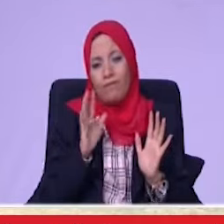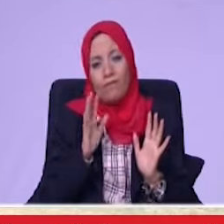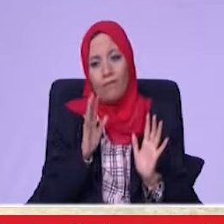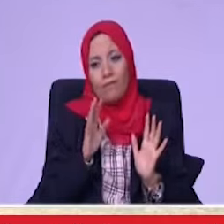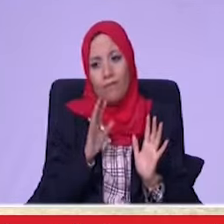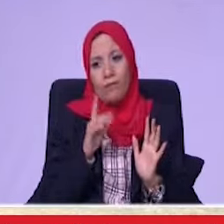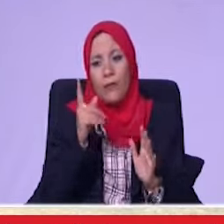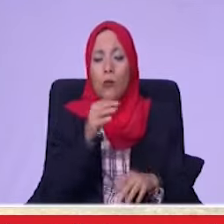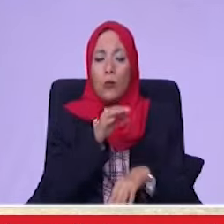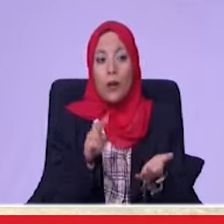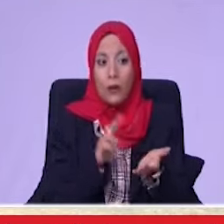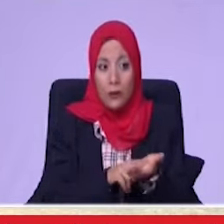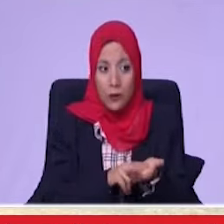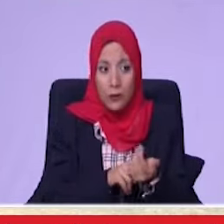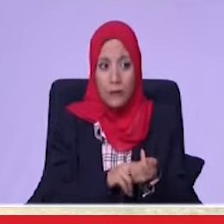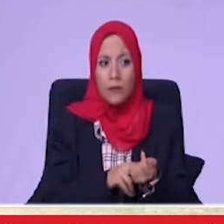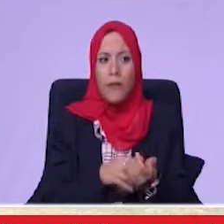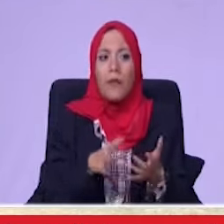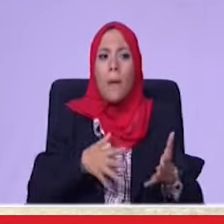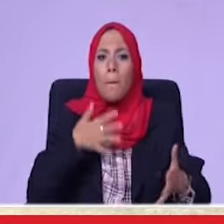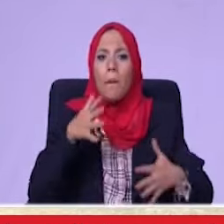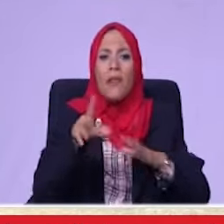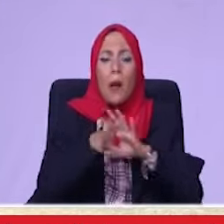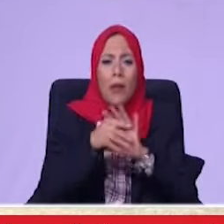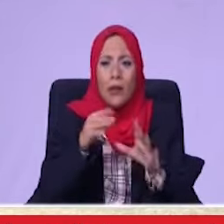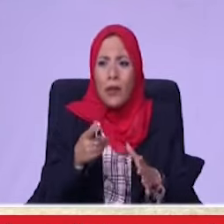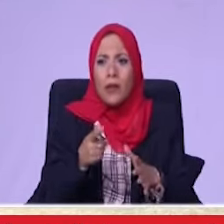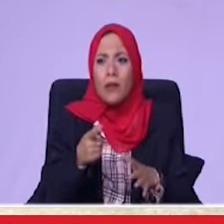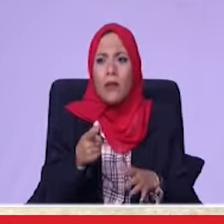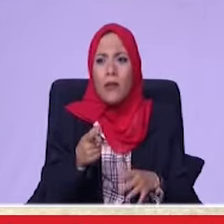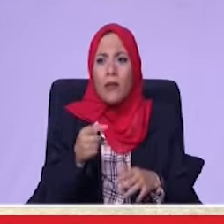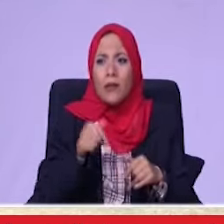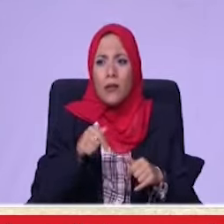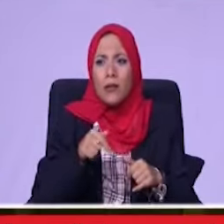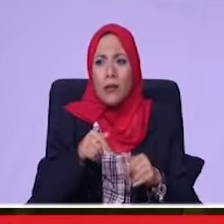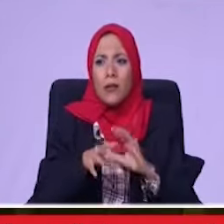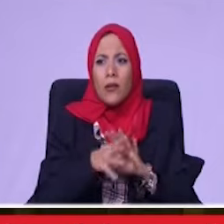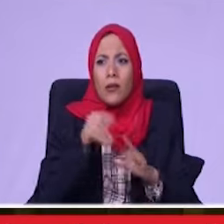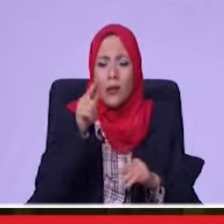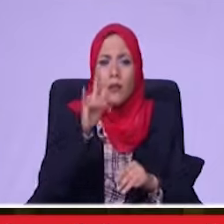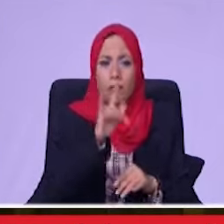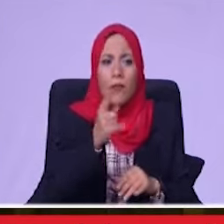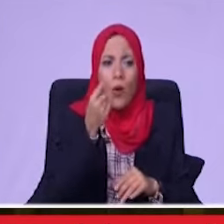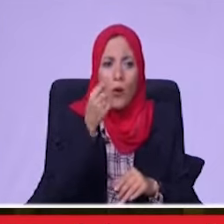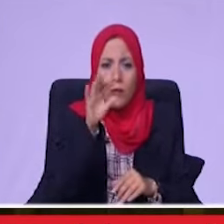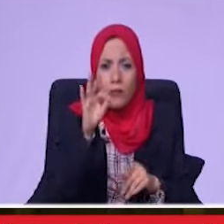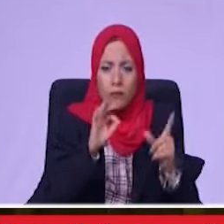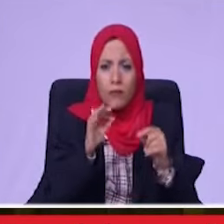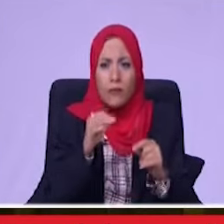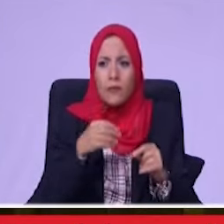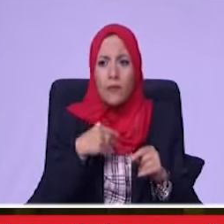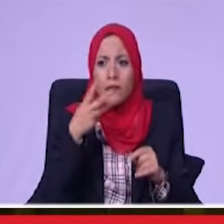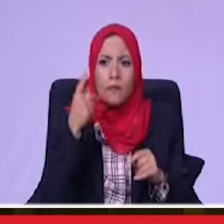المستشفى. ايه اللي حصل بقى في عبد الكريم؟ يعني احنا النهارده بصدد حاله عبد الكريم. عبد الكريم لا